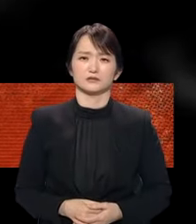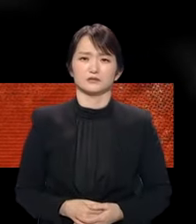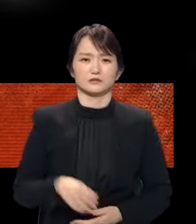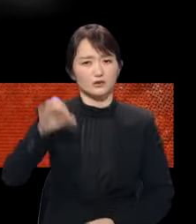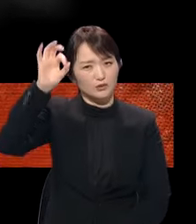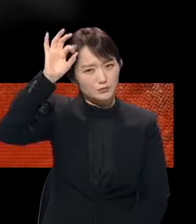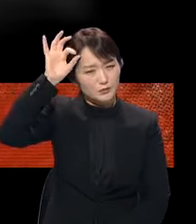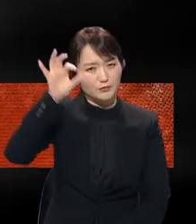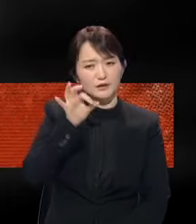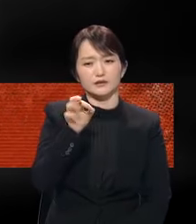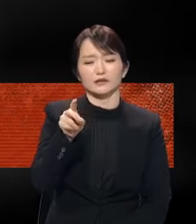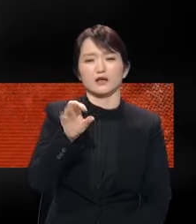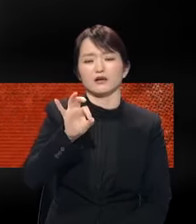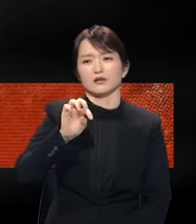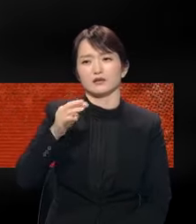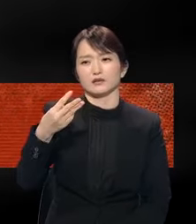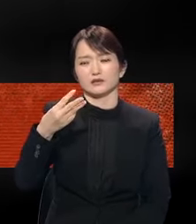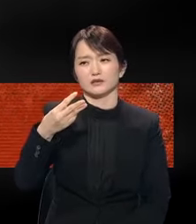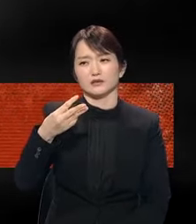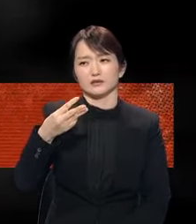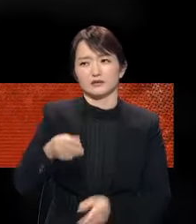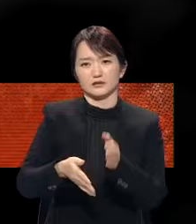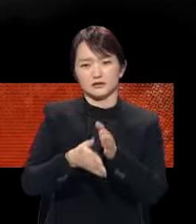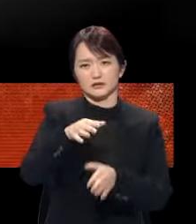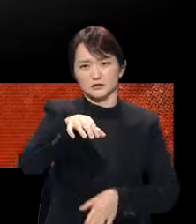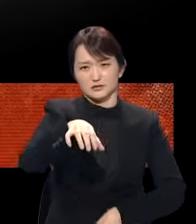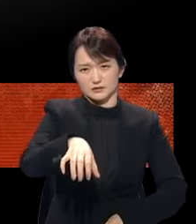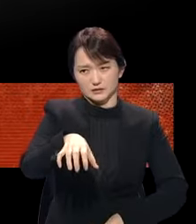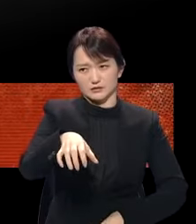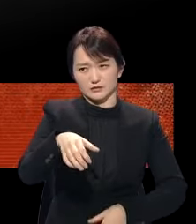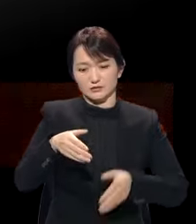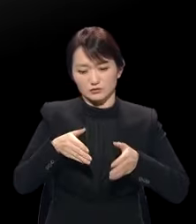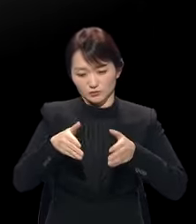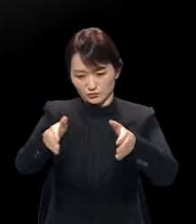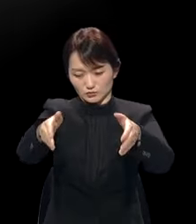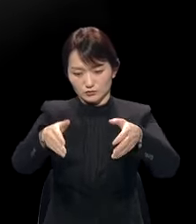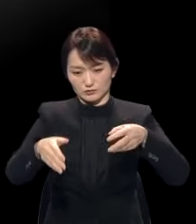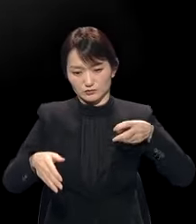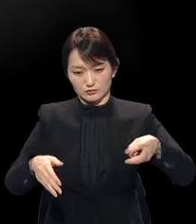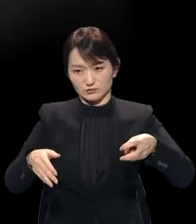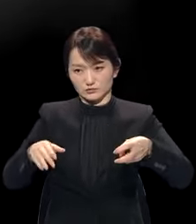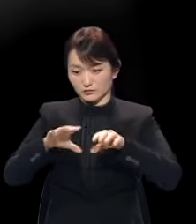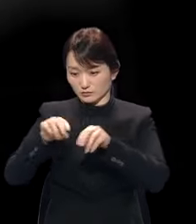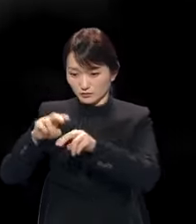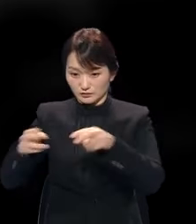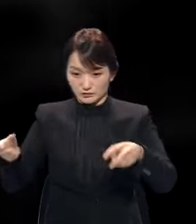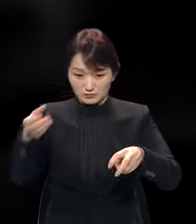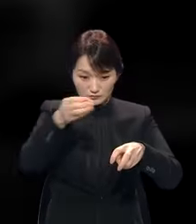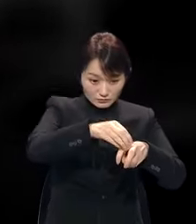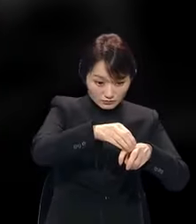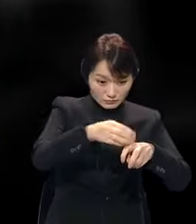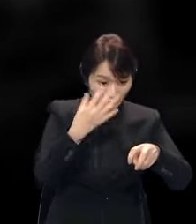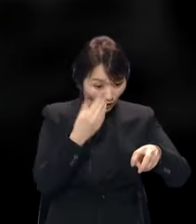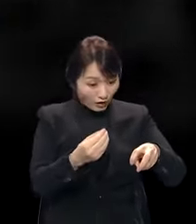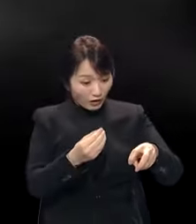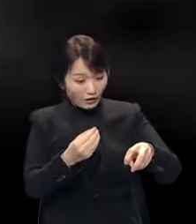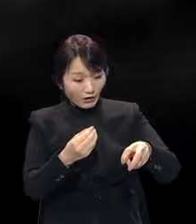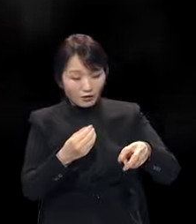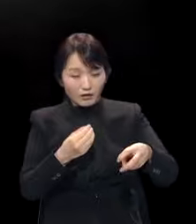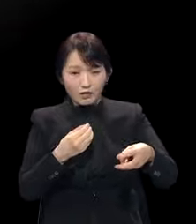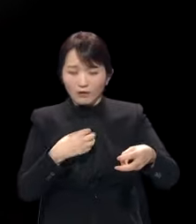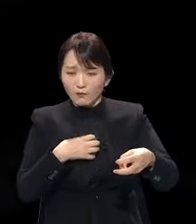근처 도로로 갑니다. 이 정말 보신 것처럼 본인 뒤에 소파를 싣고 가는 차를 보신 우리 사건 반장 시청자분께서 너무 걱정이